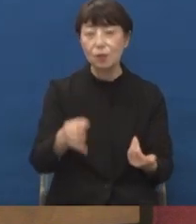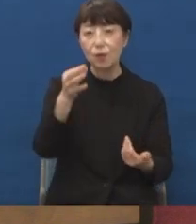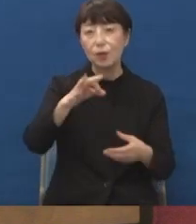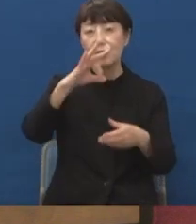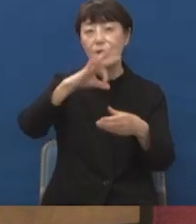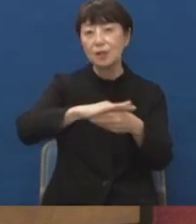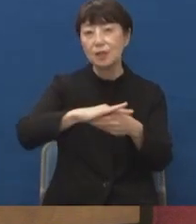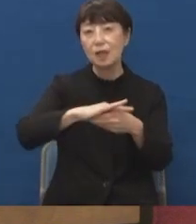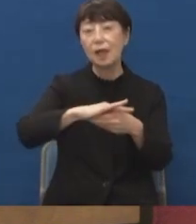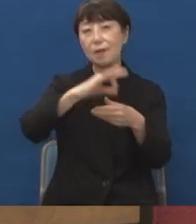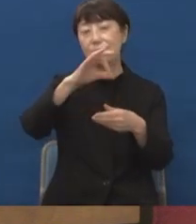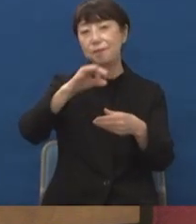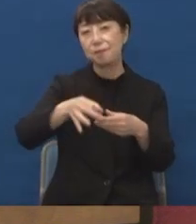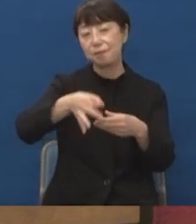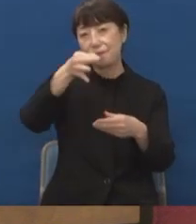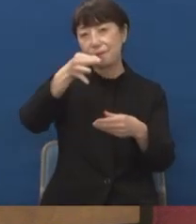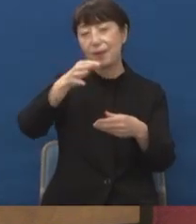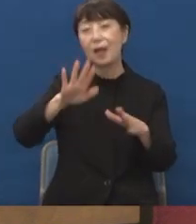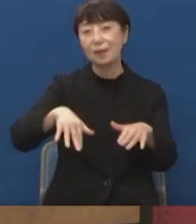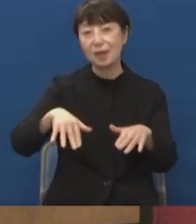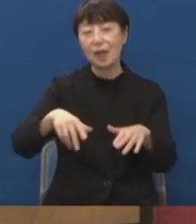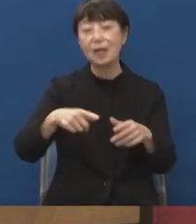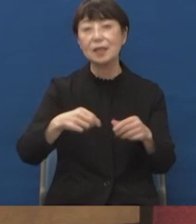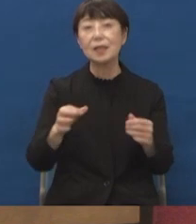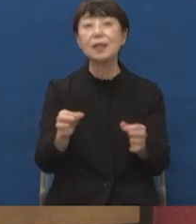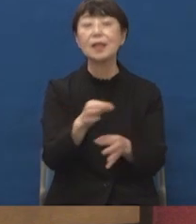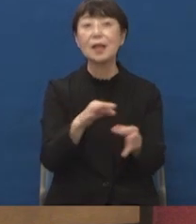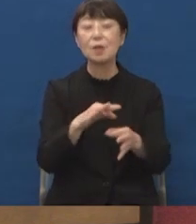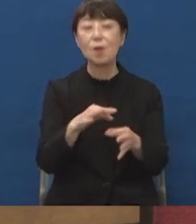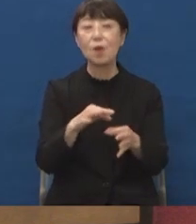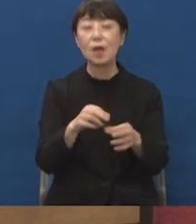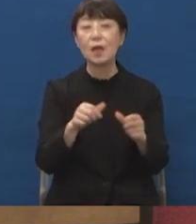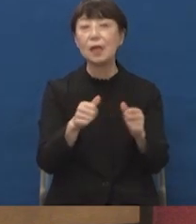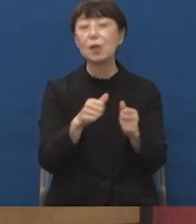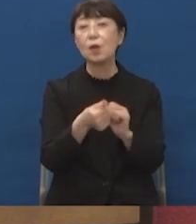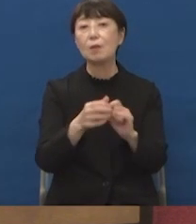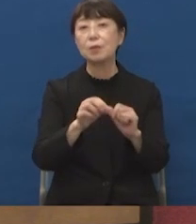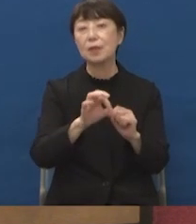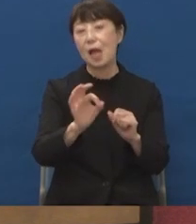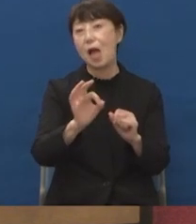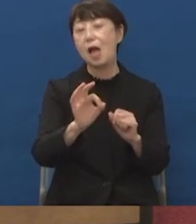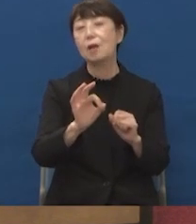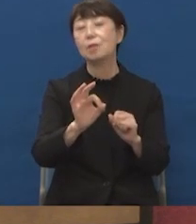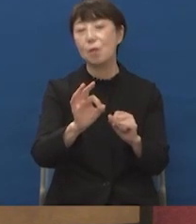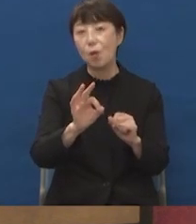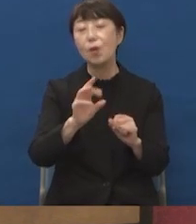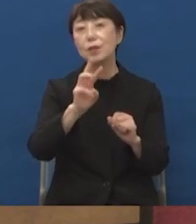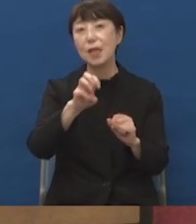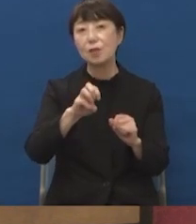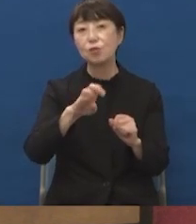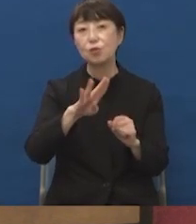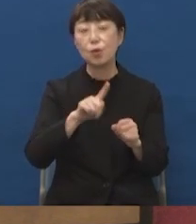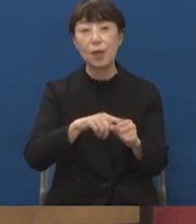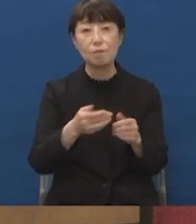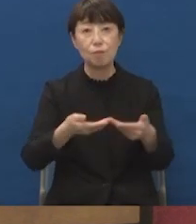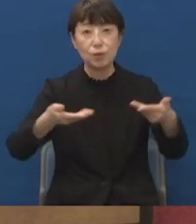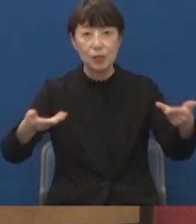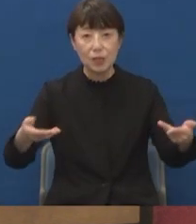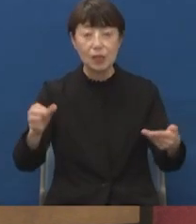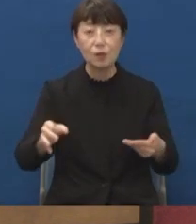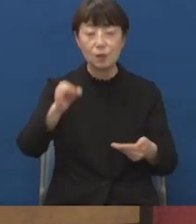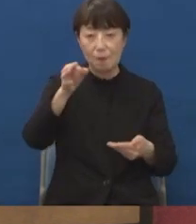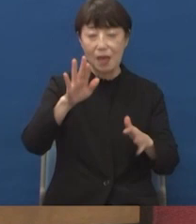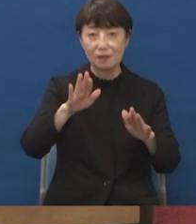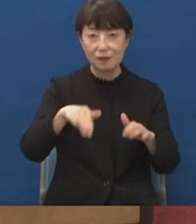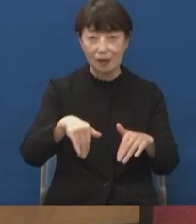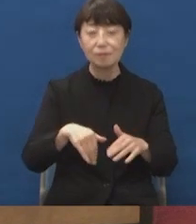り、日経平均株価もバブル期の高値を34年ぶりに上回るなど、賃金と成長の好